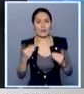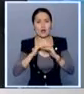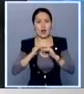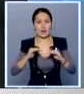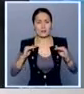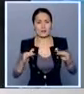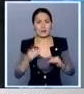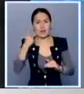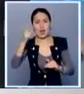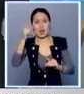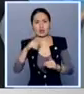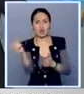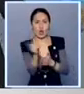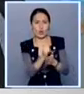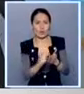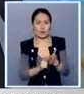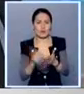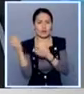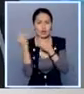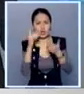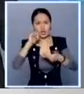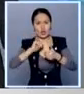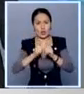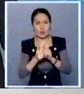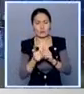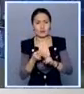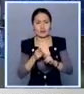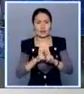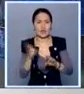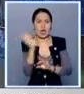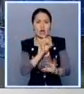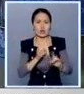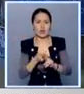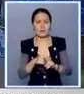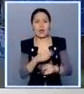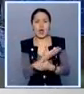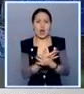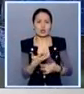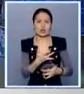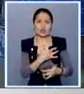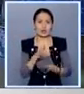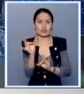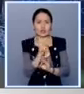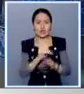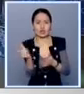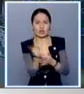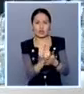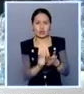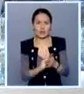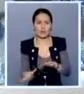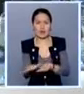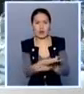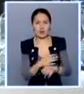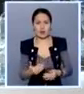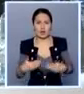ақ балалар ағайғақын өлеңдерін жарыса жатқа оқса, енді бірі өз жанынан шығарған келісті де кестелі жырларын